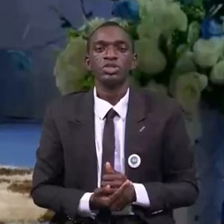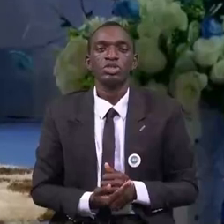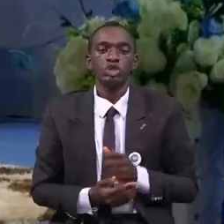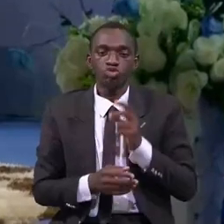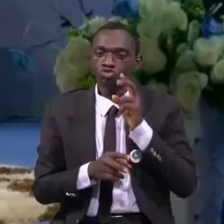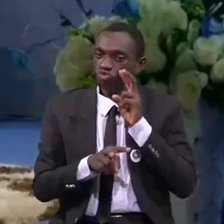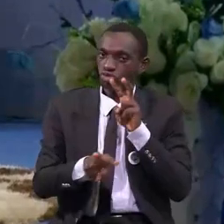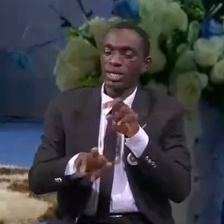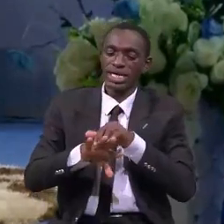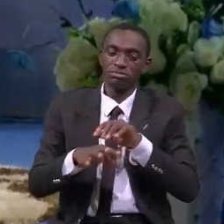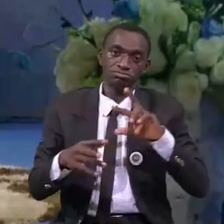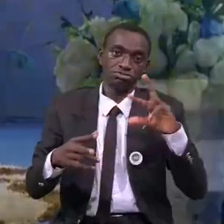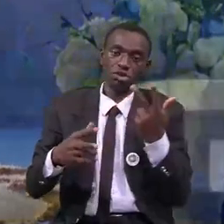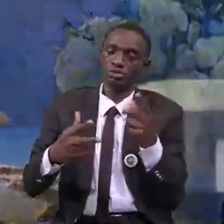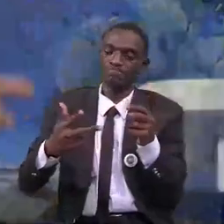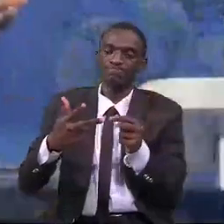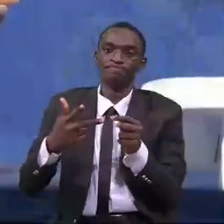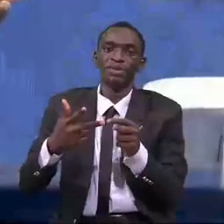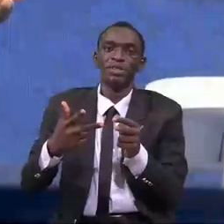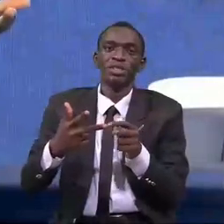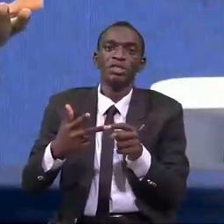voilà la troème partie